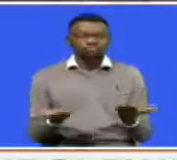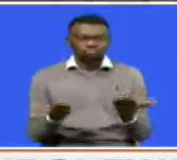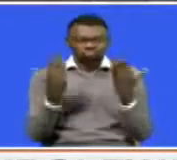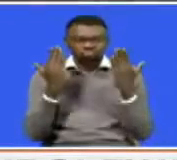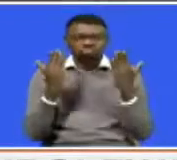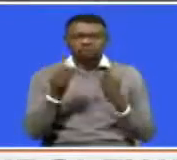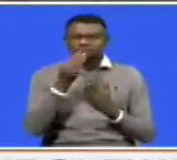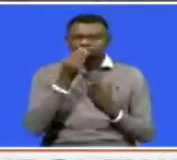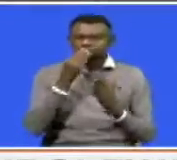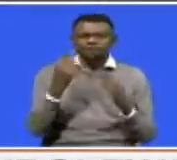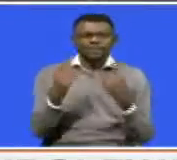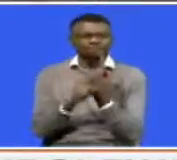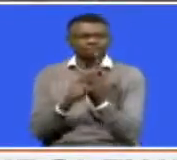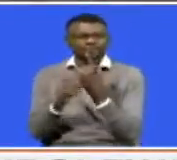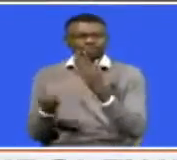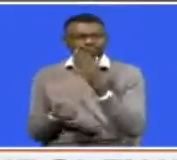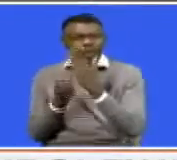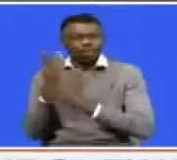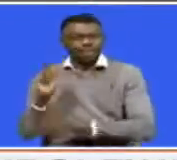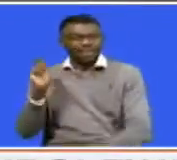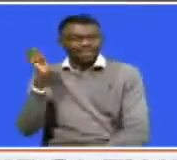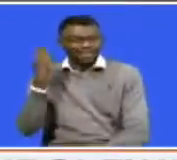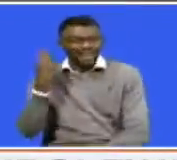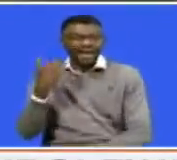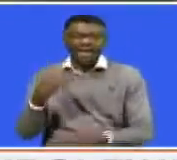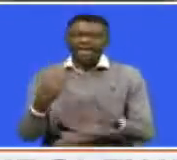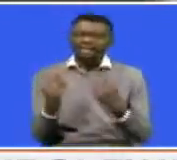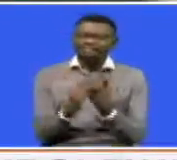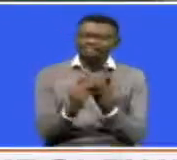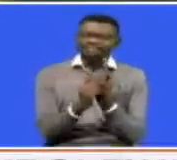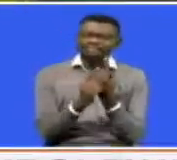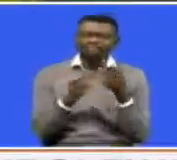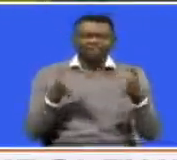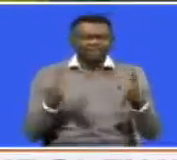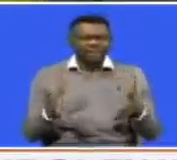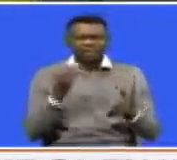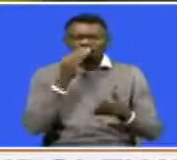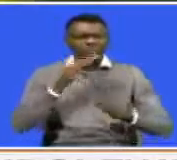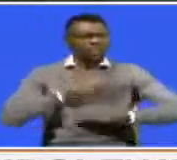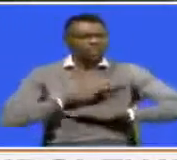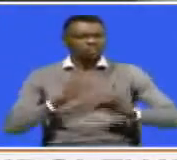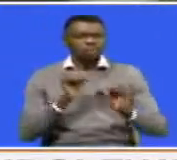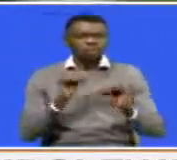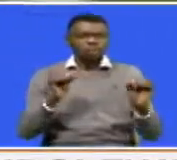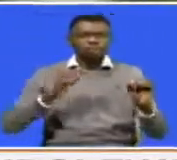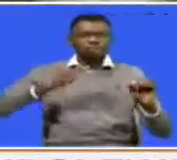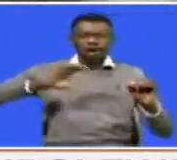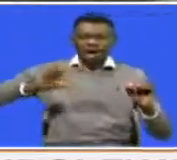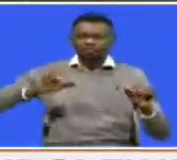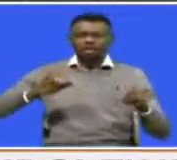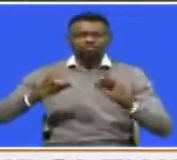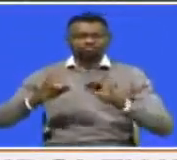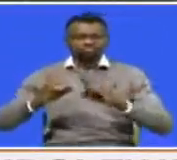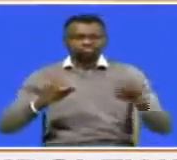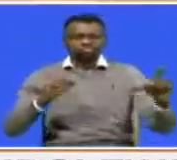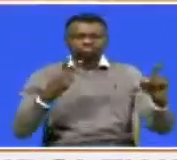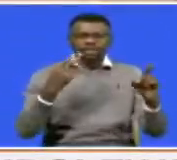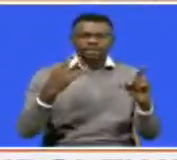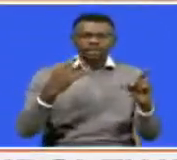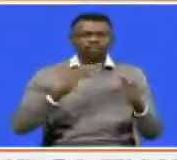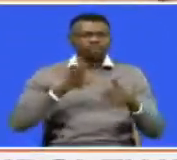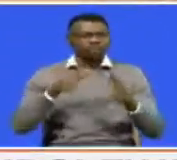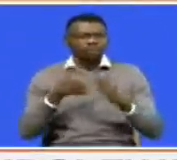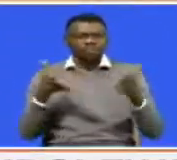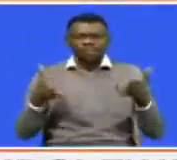uzalishaji wa vyakula nchini wakati ambapo uhaba wa chakula unashuhudiwa katika kaunti 23 kufuatia ukame